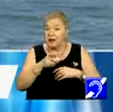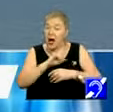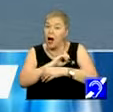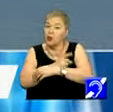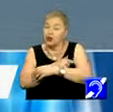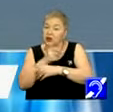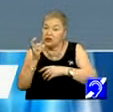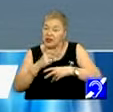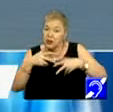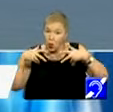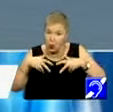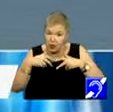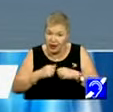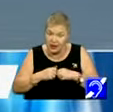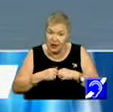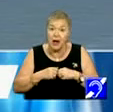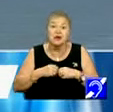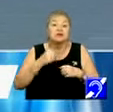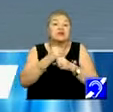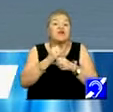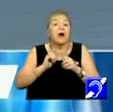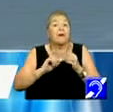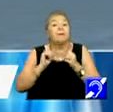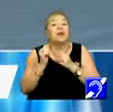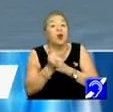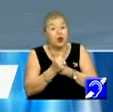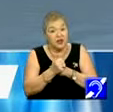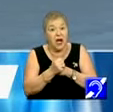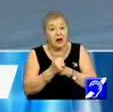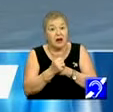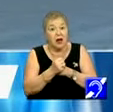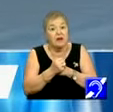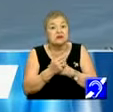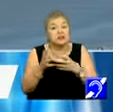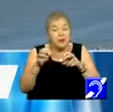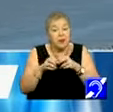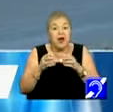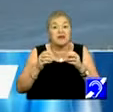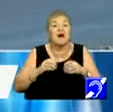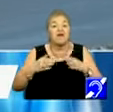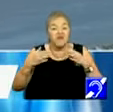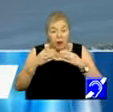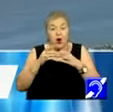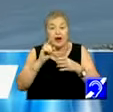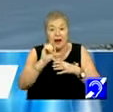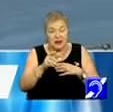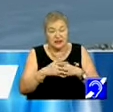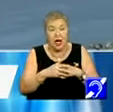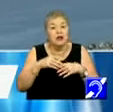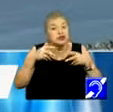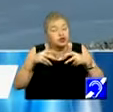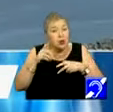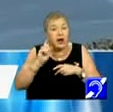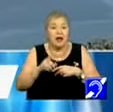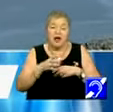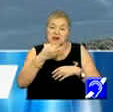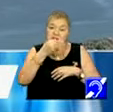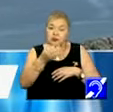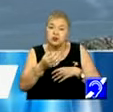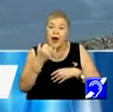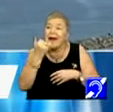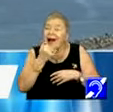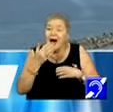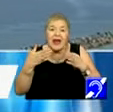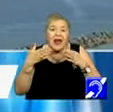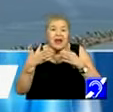din Ucraina să prioritizeze aceste nave și să fie ei cei care precizează care nave